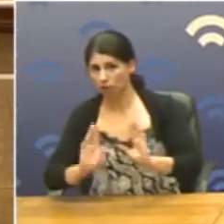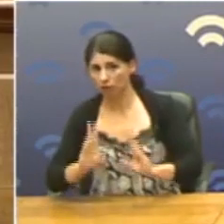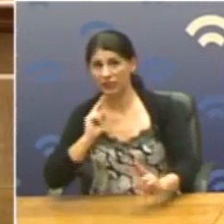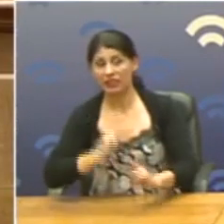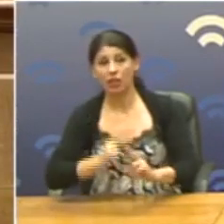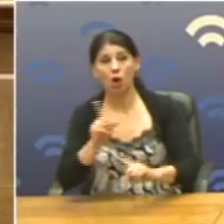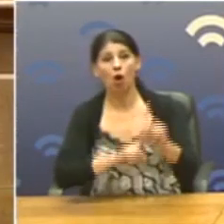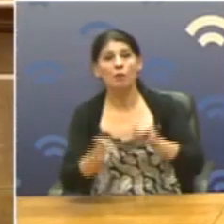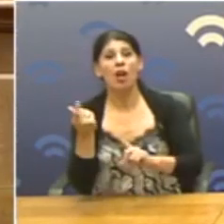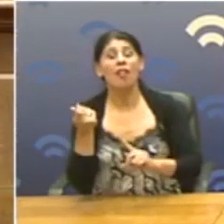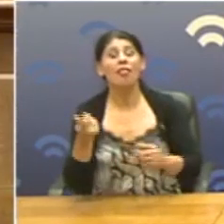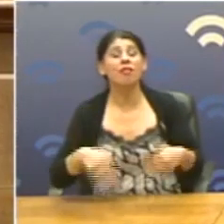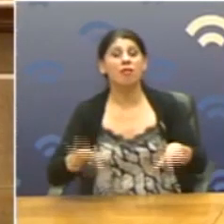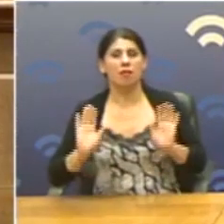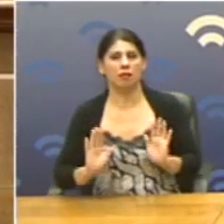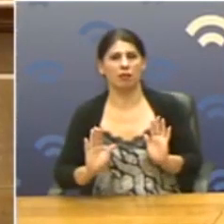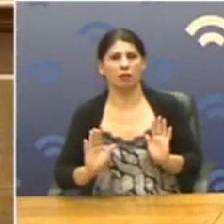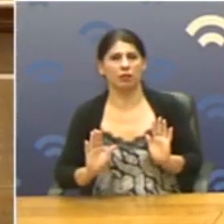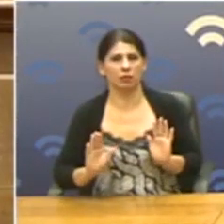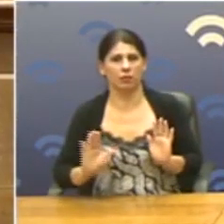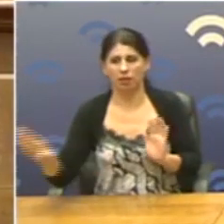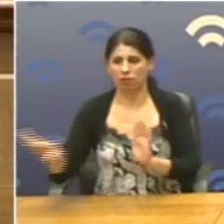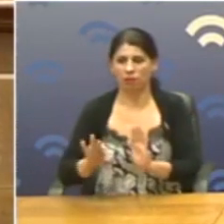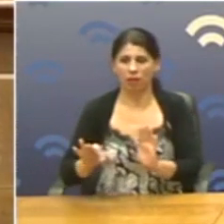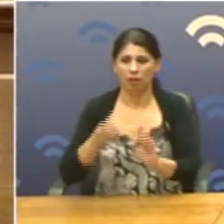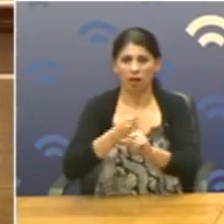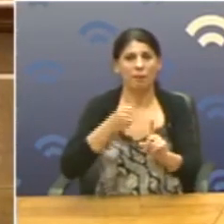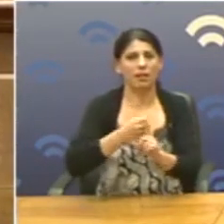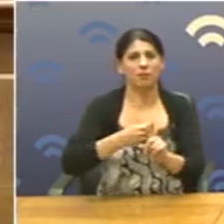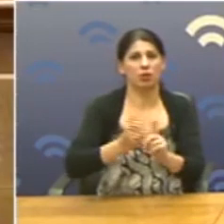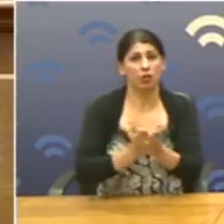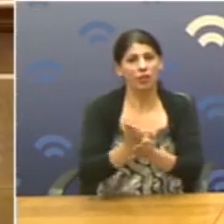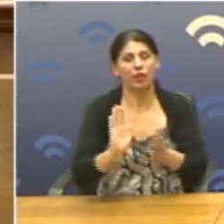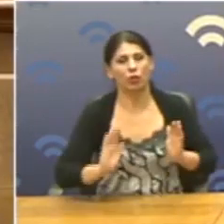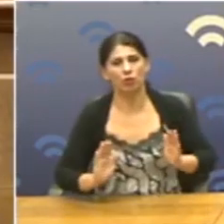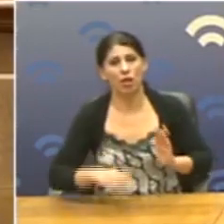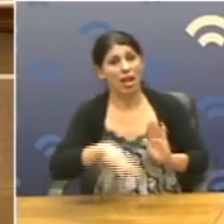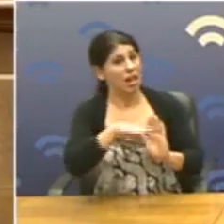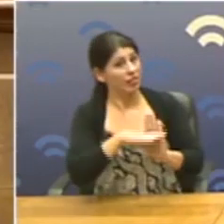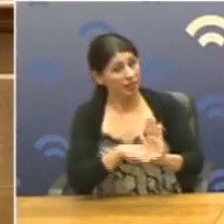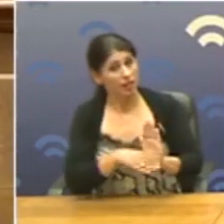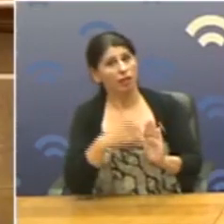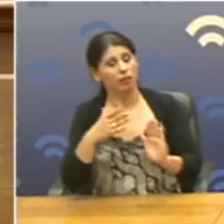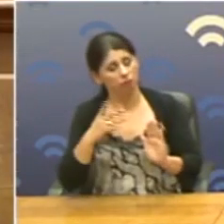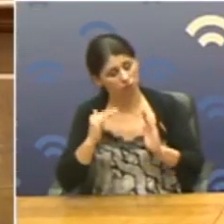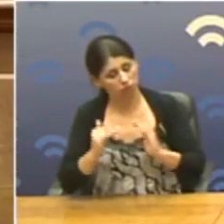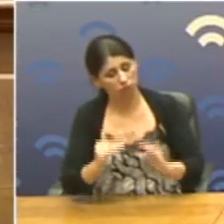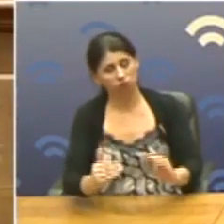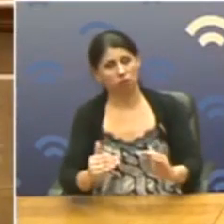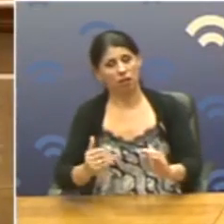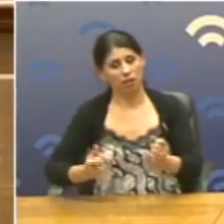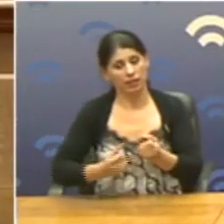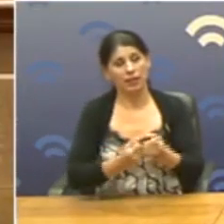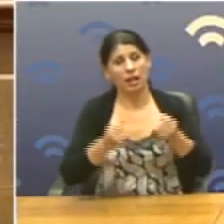κυρίως όσων δεν έχουν χρήματα για να υπερασπίσουν το δίκιο τους. Διατάξεις που διατηρούν και ενισχύουν